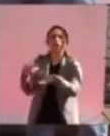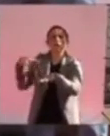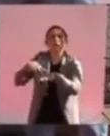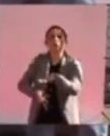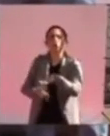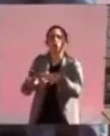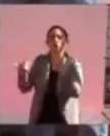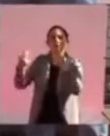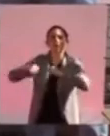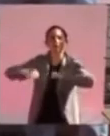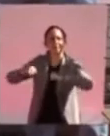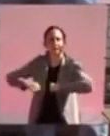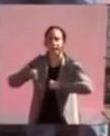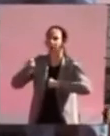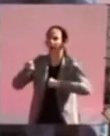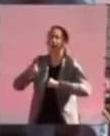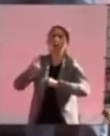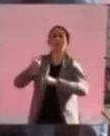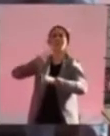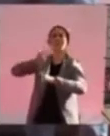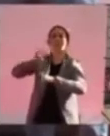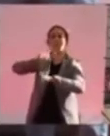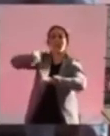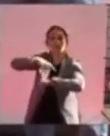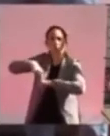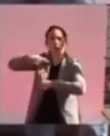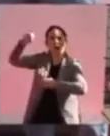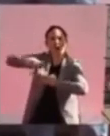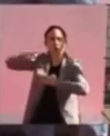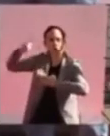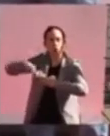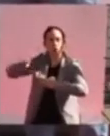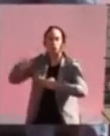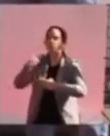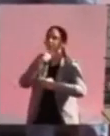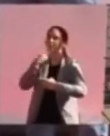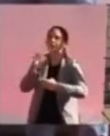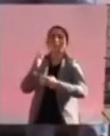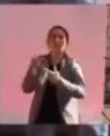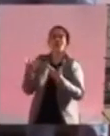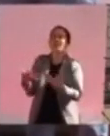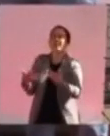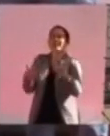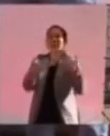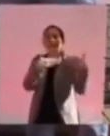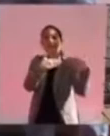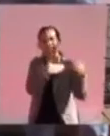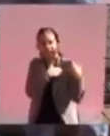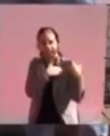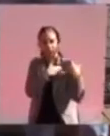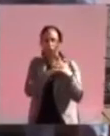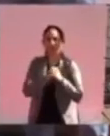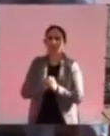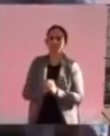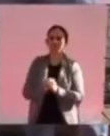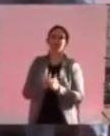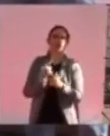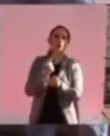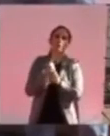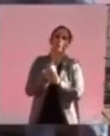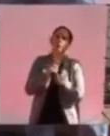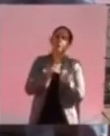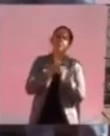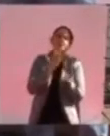avvenire la presa in carico secondo una logica di iniziativa proattiva uscire dall'eterna sperimentazione